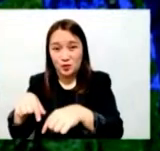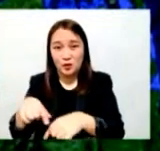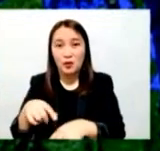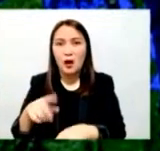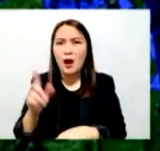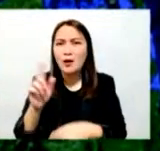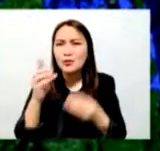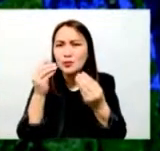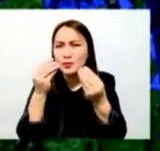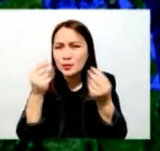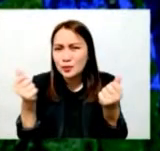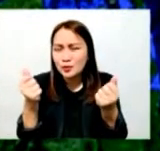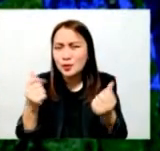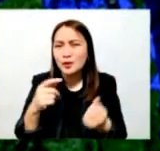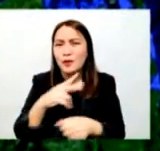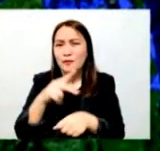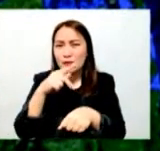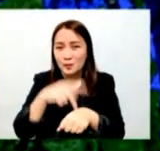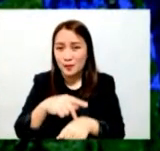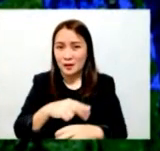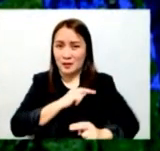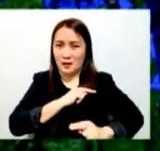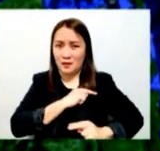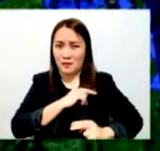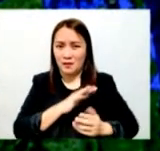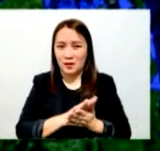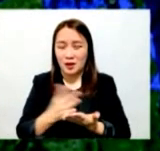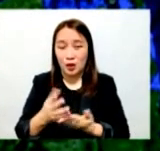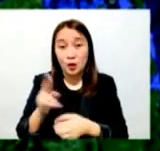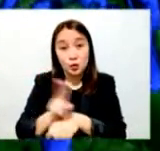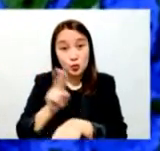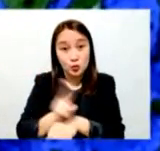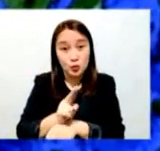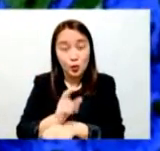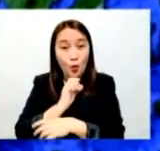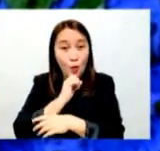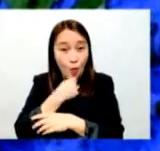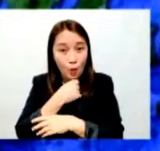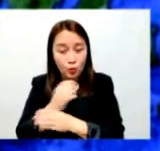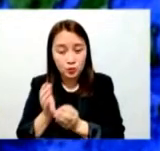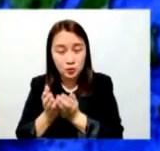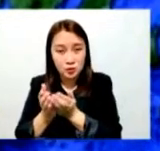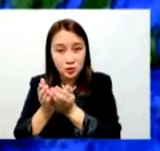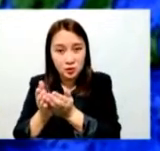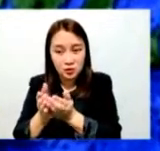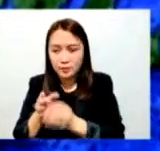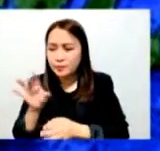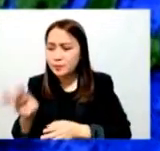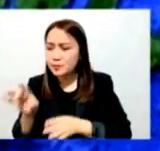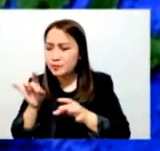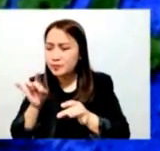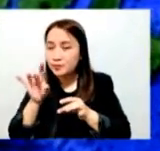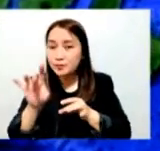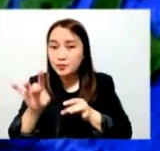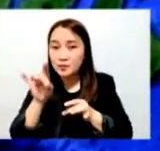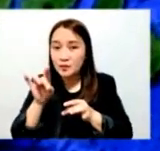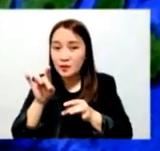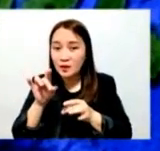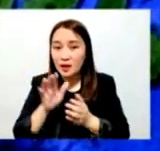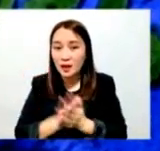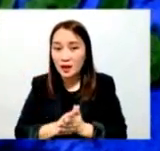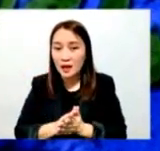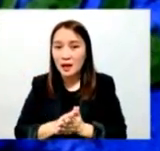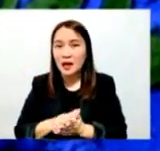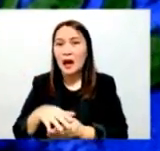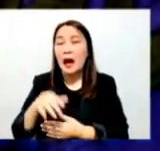ng mga instant outposts sa lugar gamit ang mga lumang barko. Ang napili mga lugar, itong Scarborough Shoal at ang Ayungin